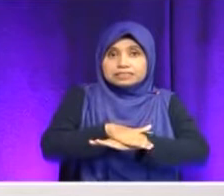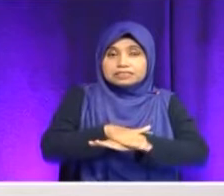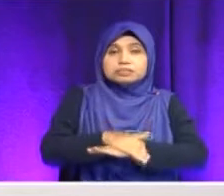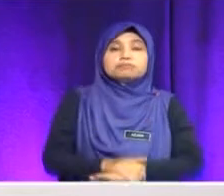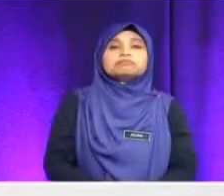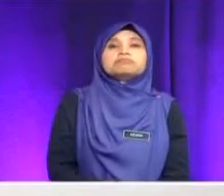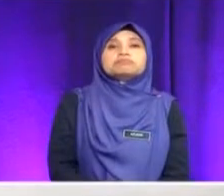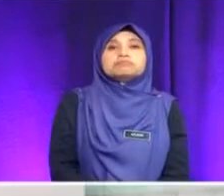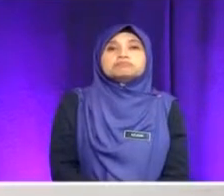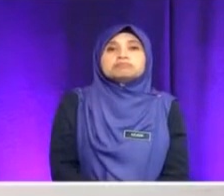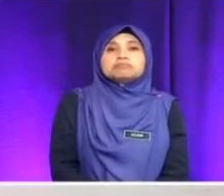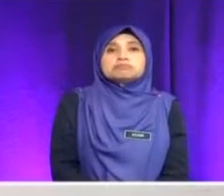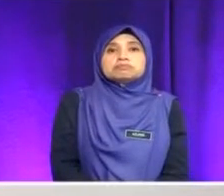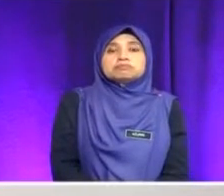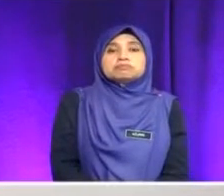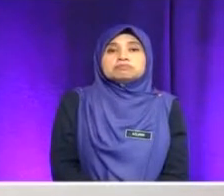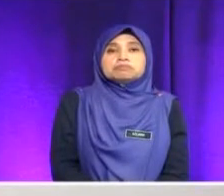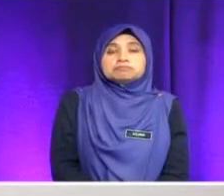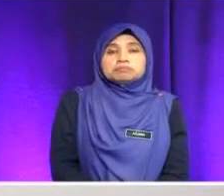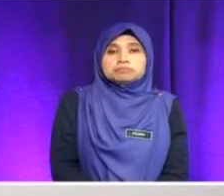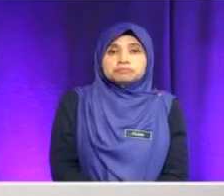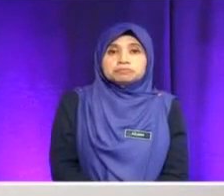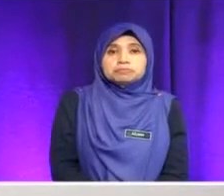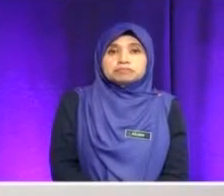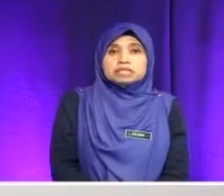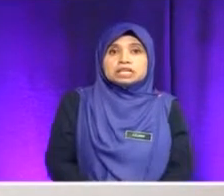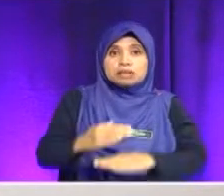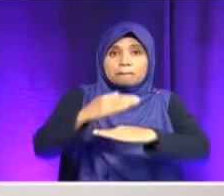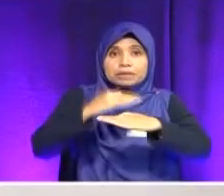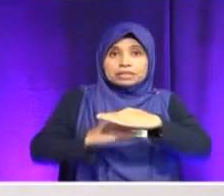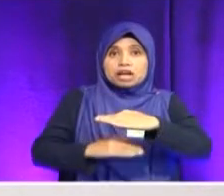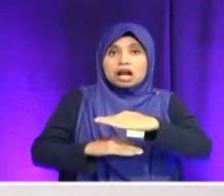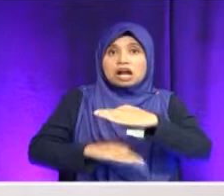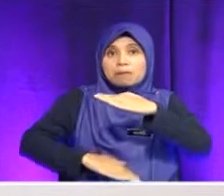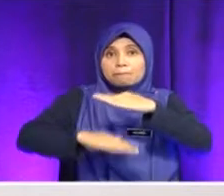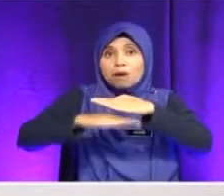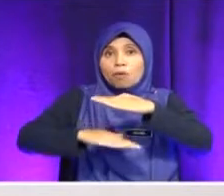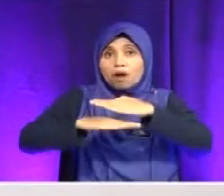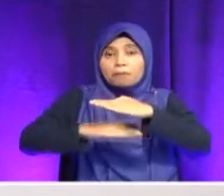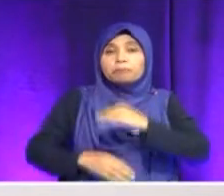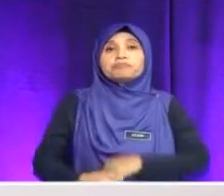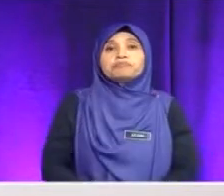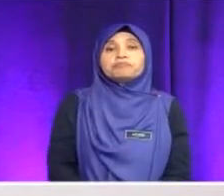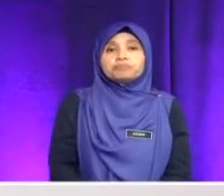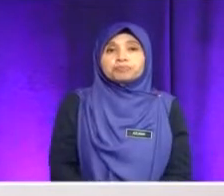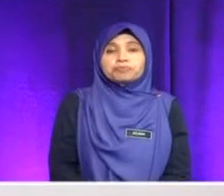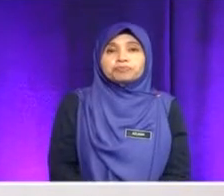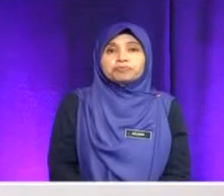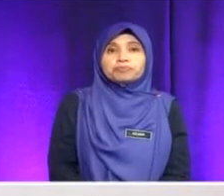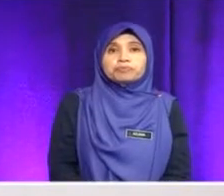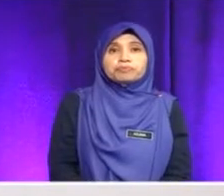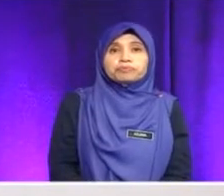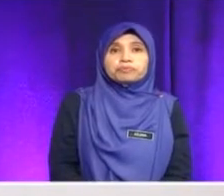separuh separuh Oke lipat ke bawah dipakai ke bawah mesin ini oke oke